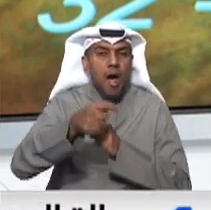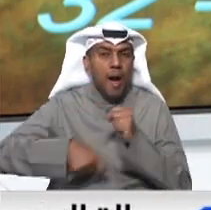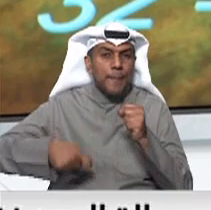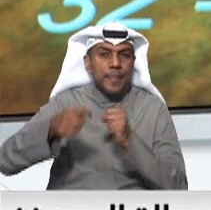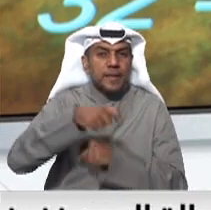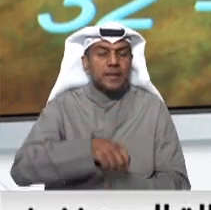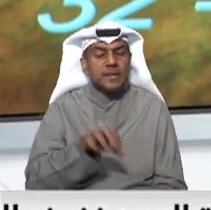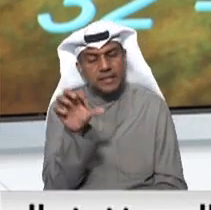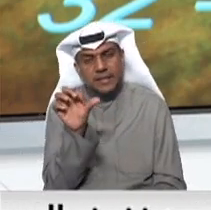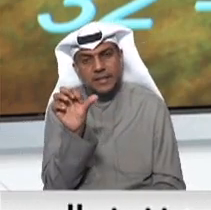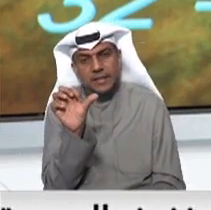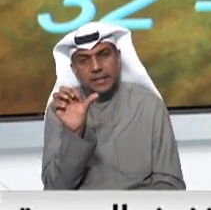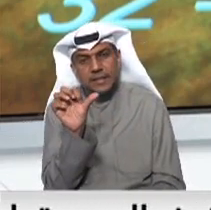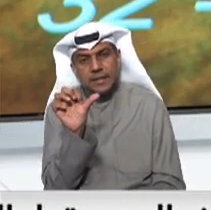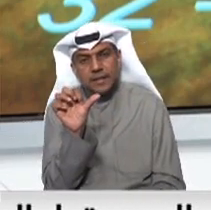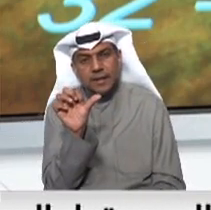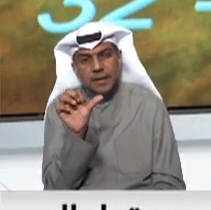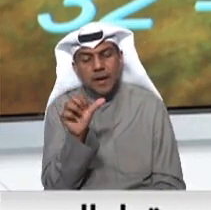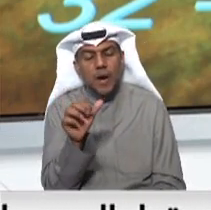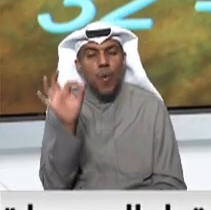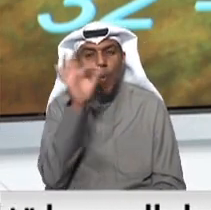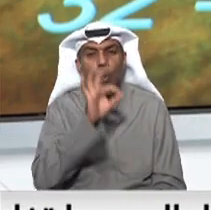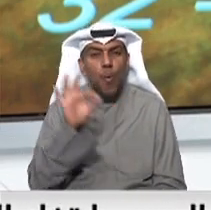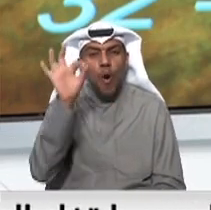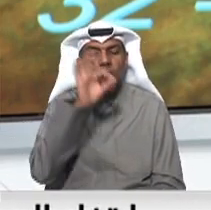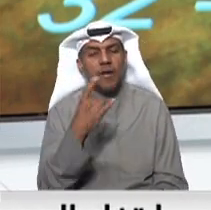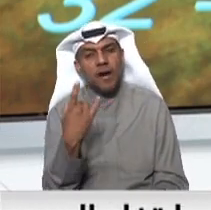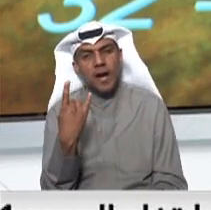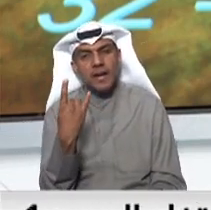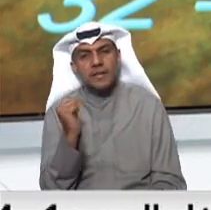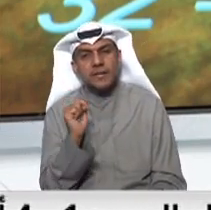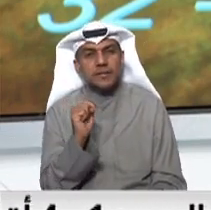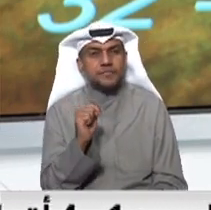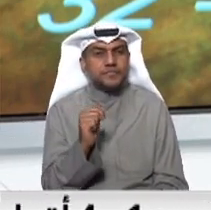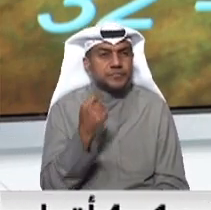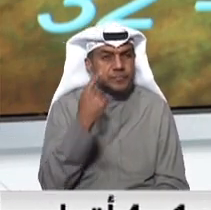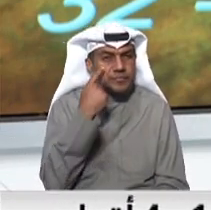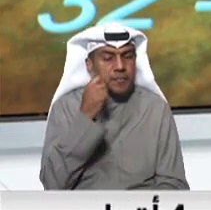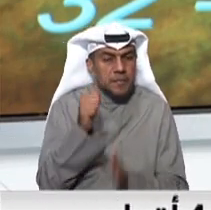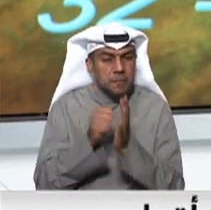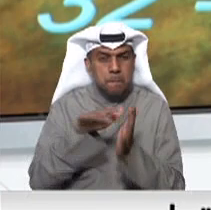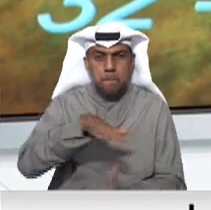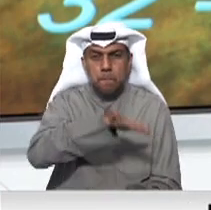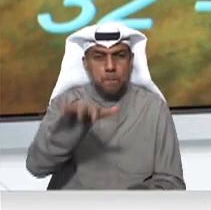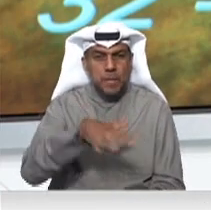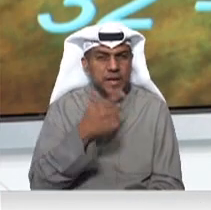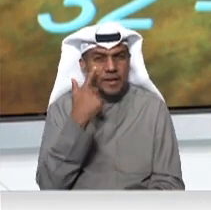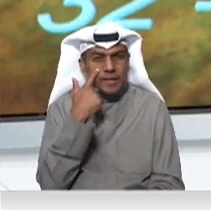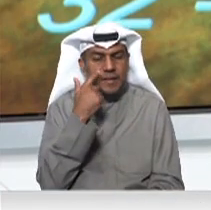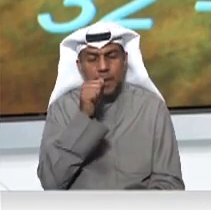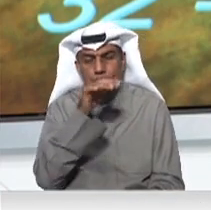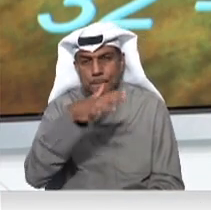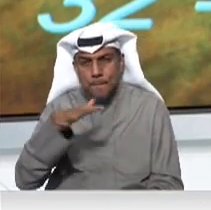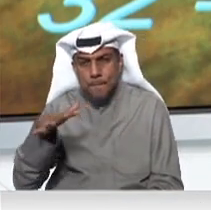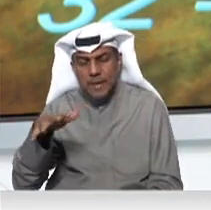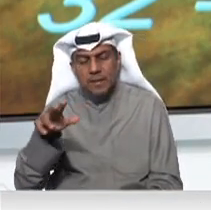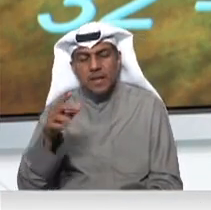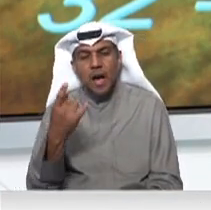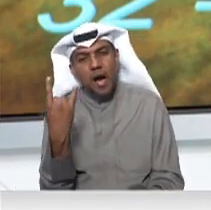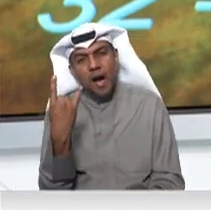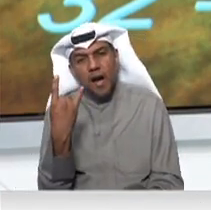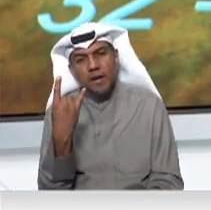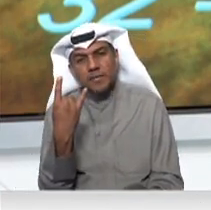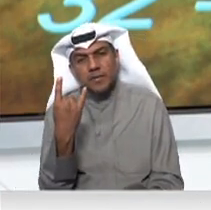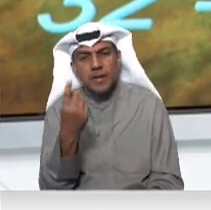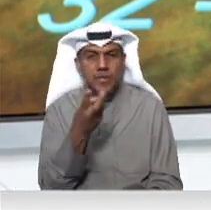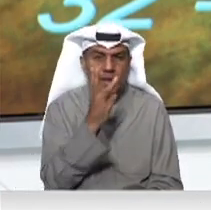درجات مئوية، جنوبا في مزارع الوفرة 10 درجات مئوية. المناطق السكنية بشكل عام والمناطق الساحلية متفاوتة ما بين 10 درجات